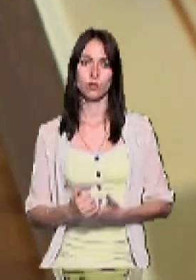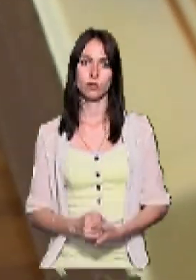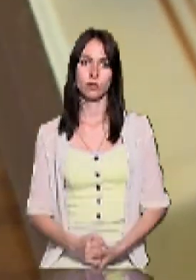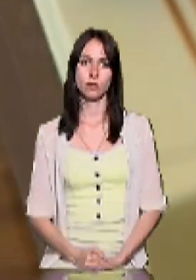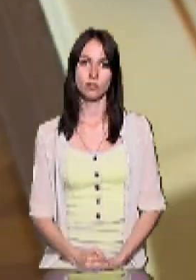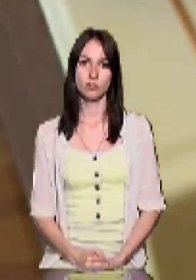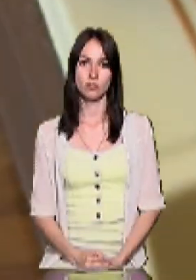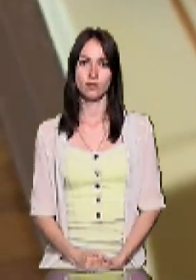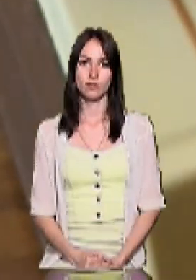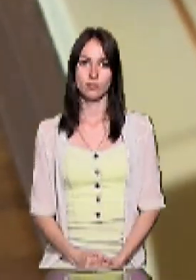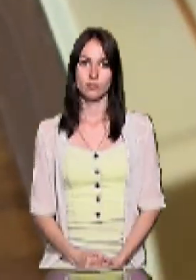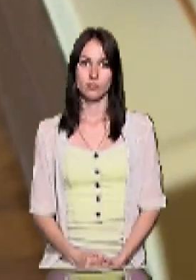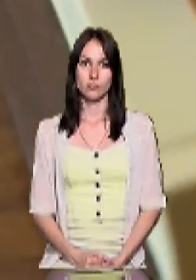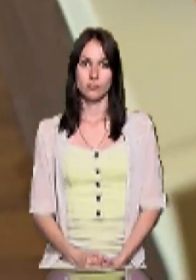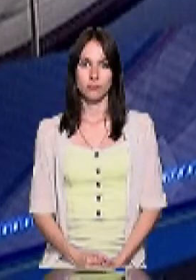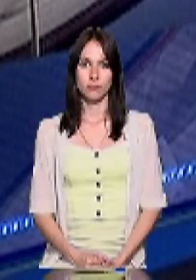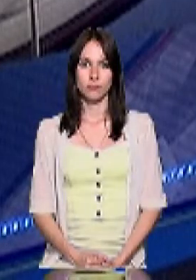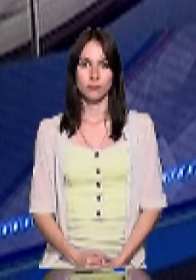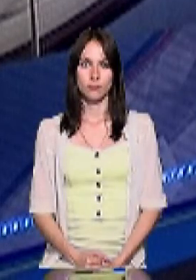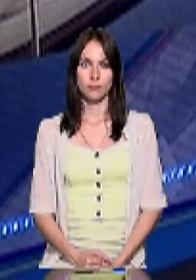Денисов, новини ЮА Харків.